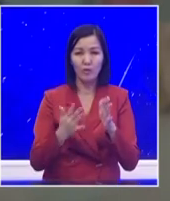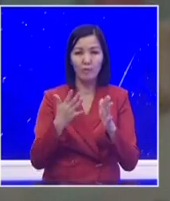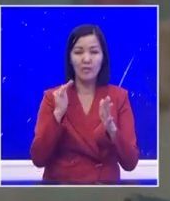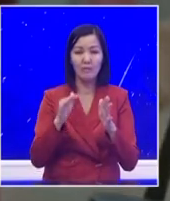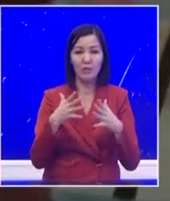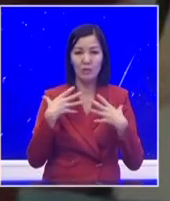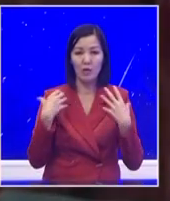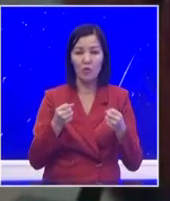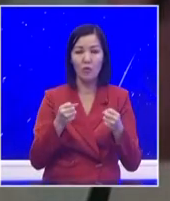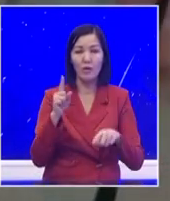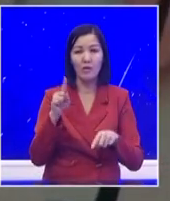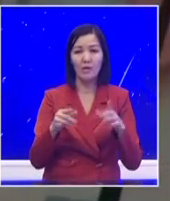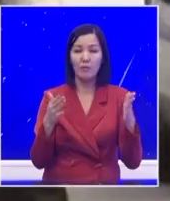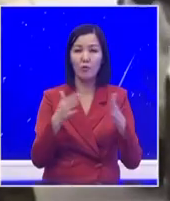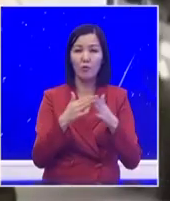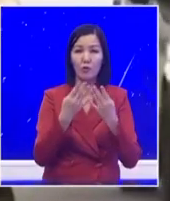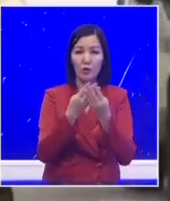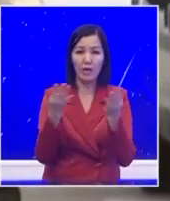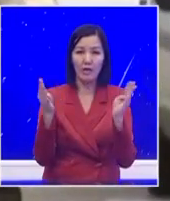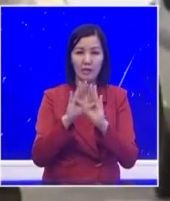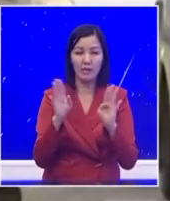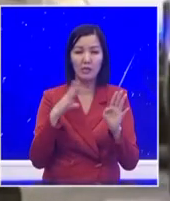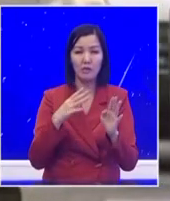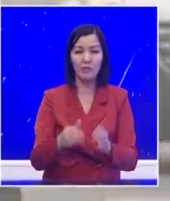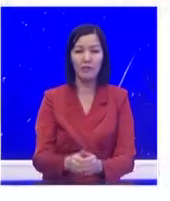аурудан сауығып, кейбірі үйлеріне карантинге жабылған.